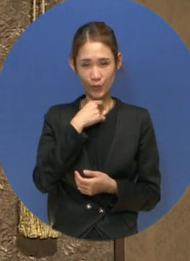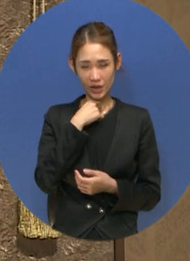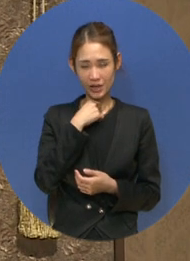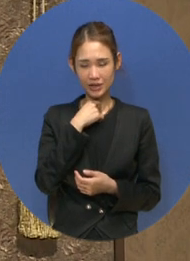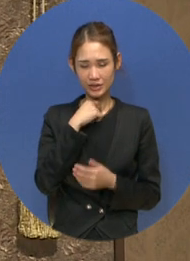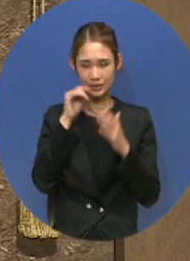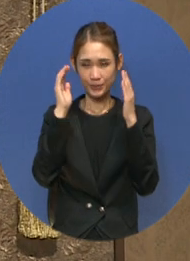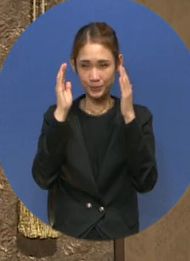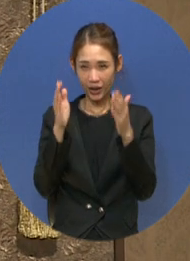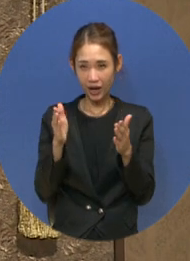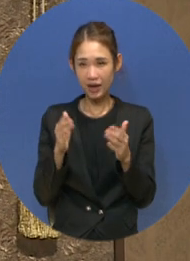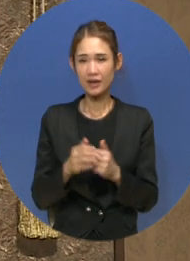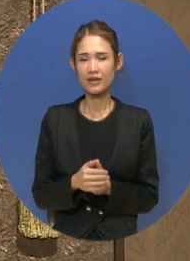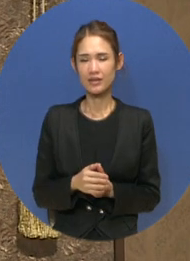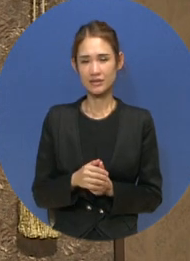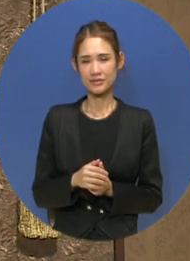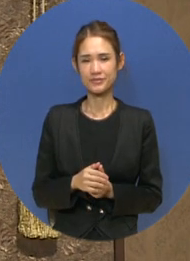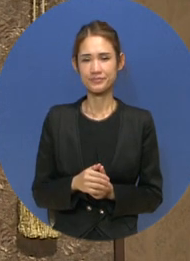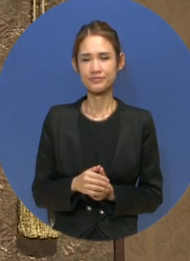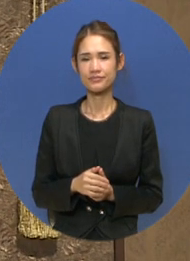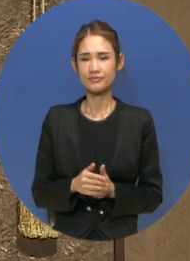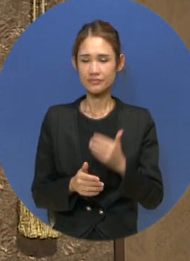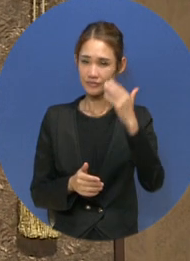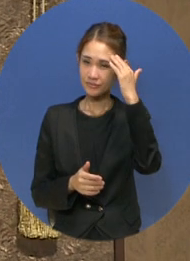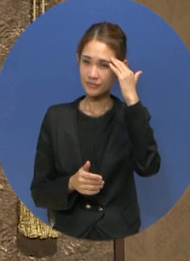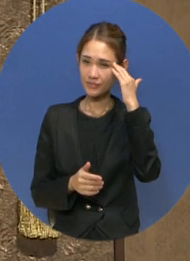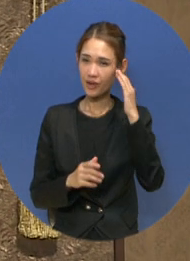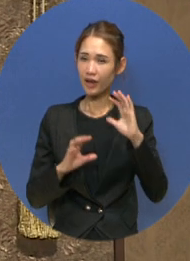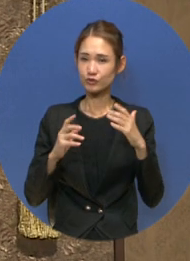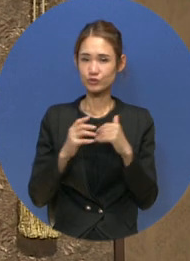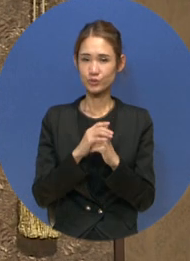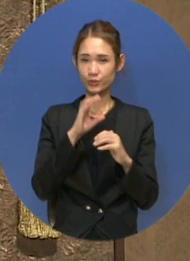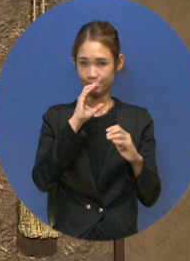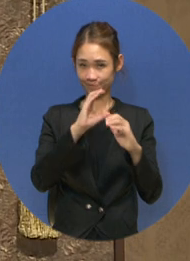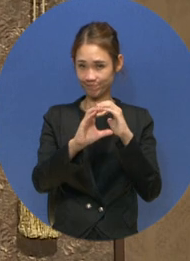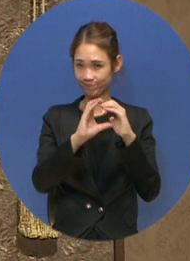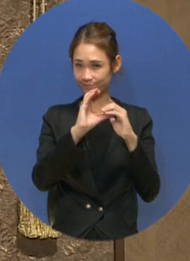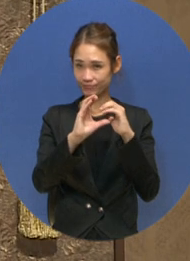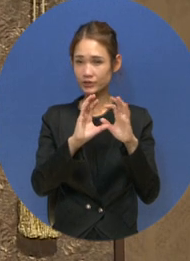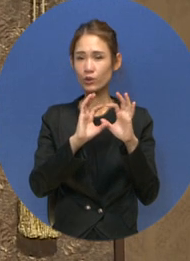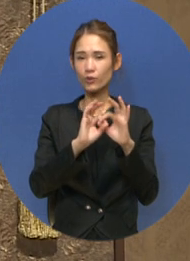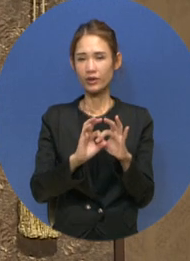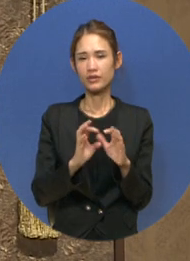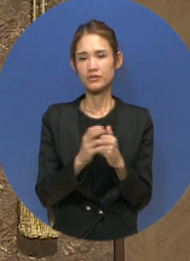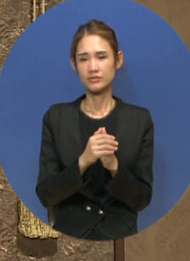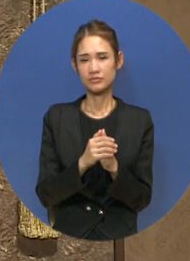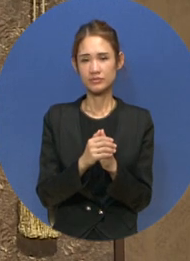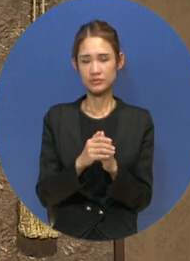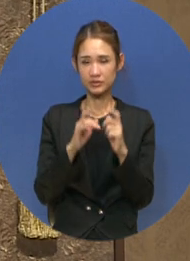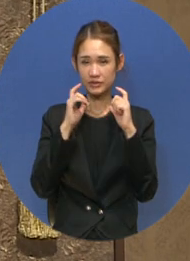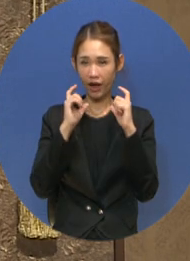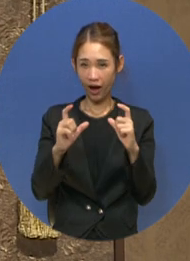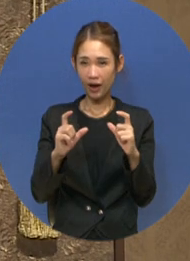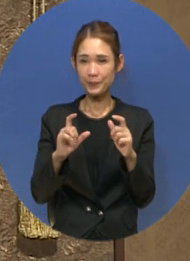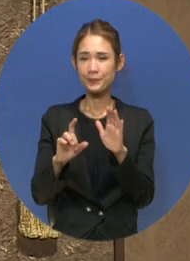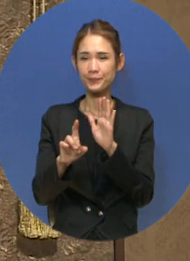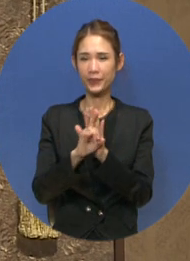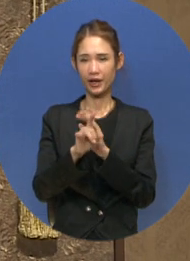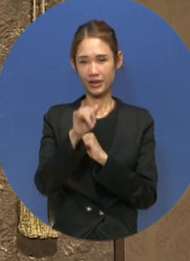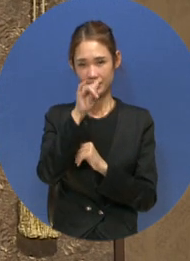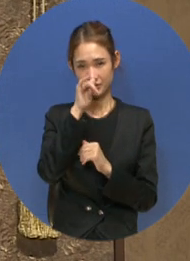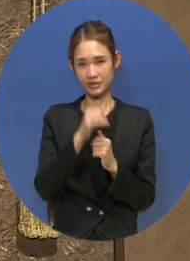방향이고요. 이제 그 우리나라도 이제 그 커뮤니티 케어에 대한 부분들을 그 네. 선언을 했습니다. 그래서